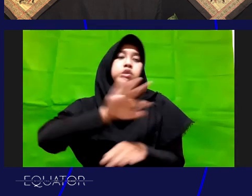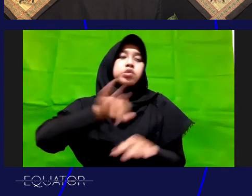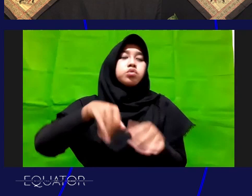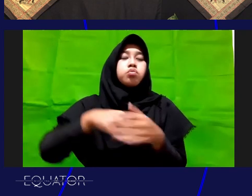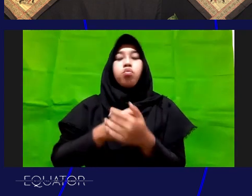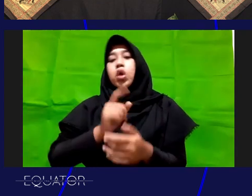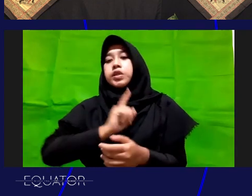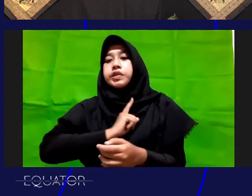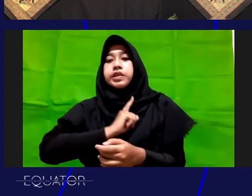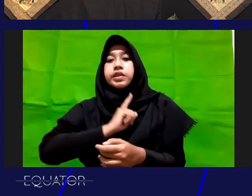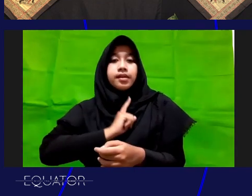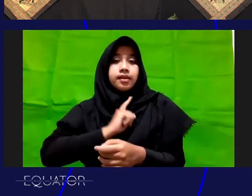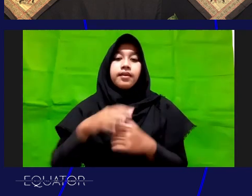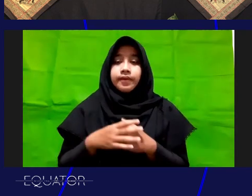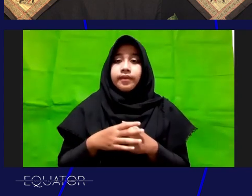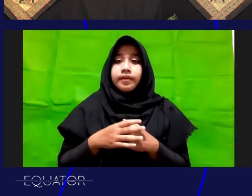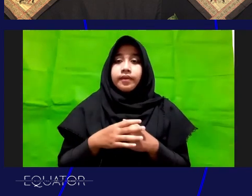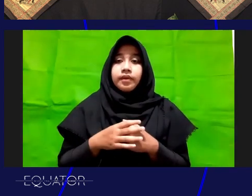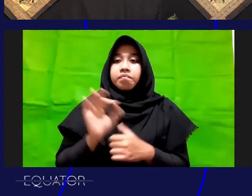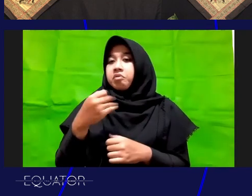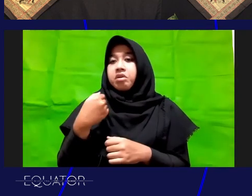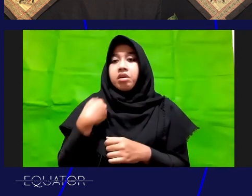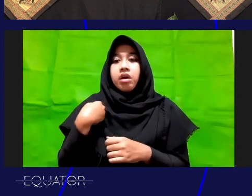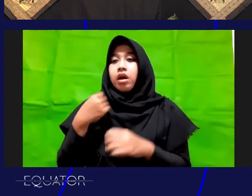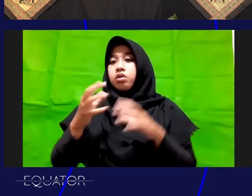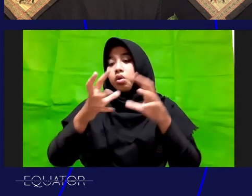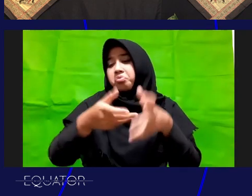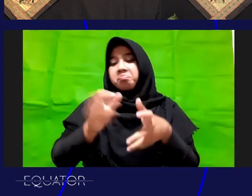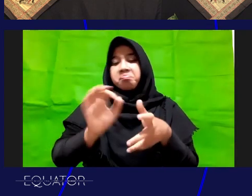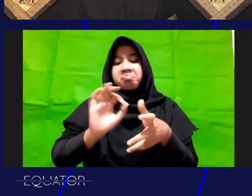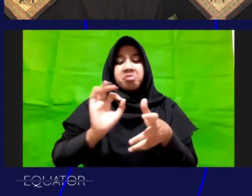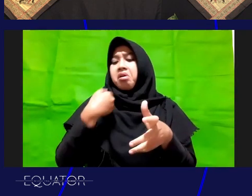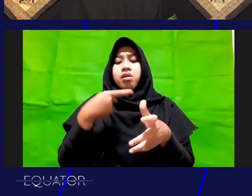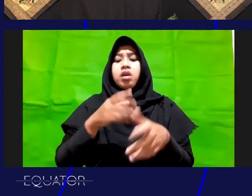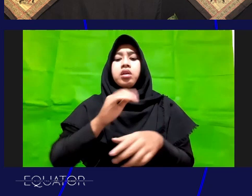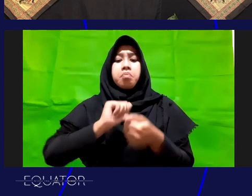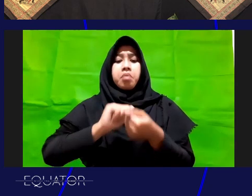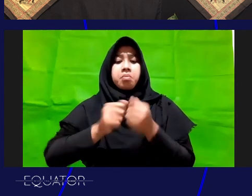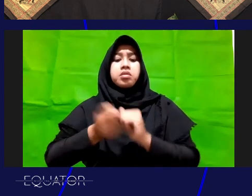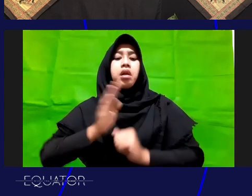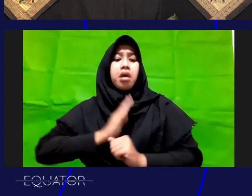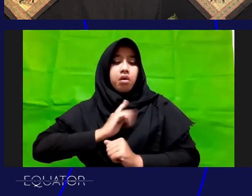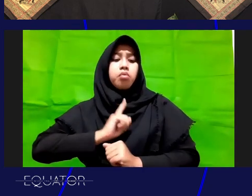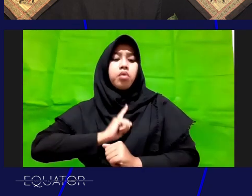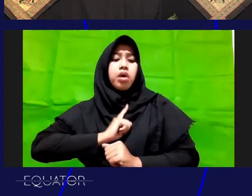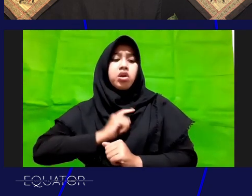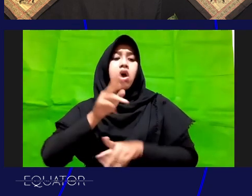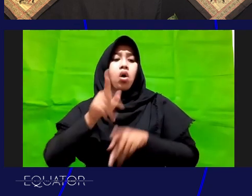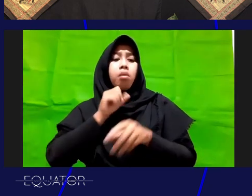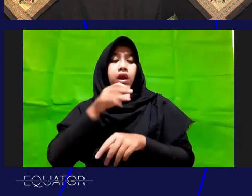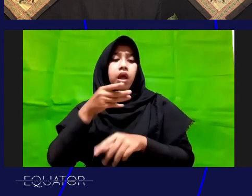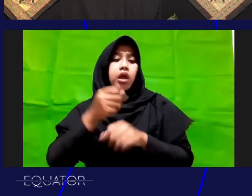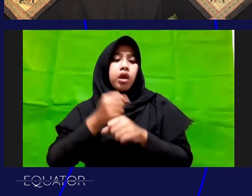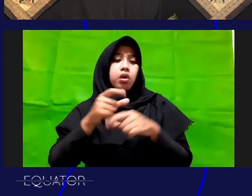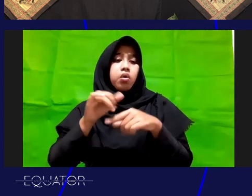gak ada urusan gue sama dunia, ini tentang urusan gue aja gitu. Harus sangat egois, sangat jiwa kita yang terlihat